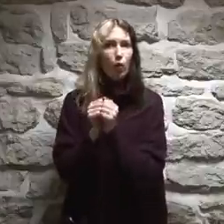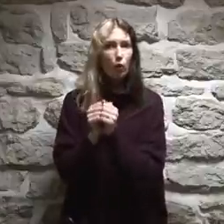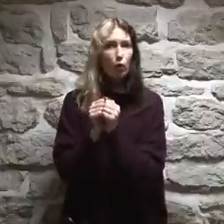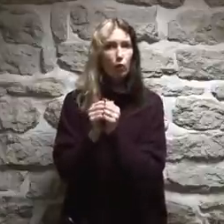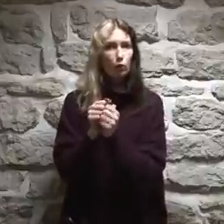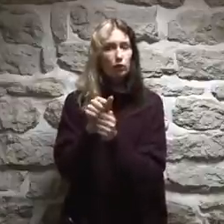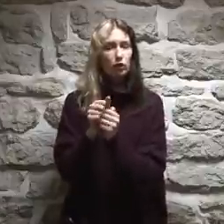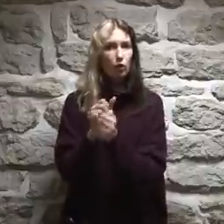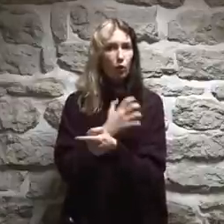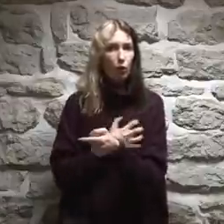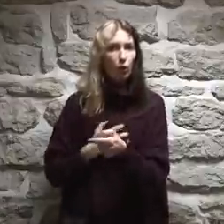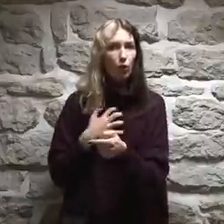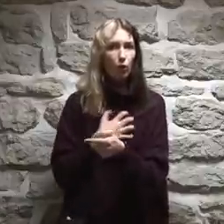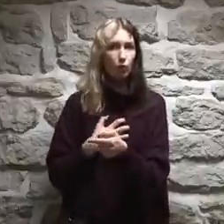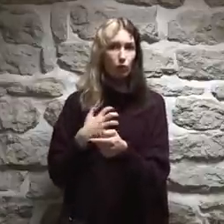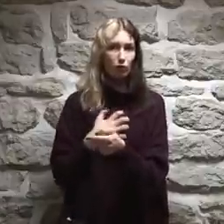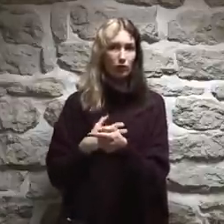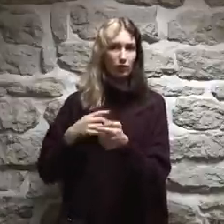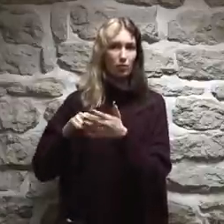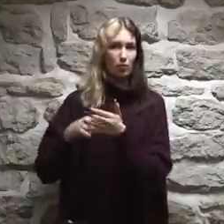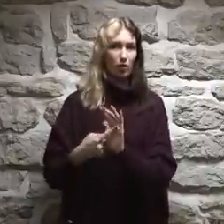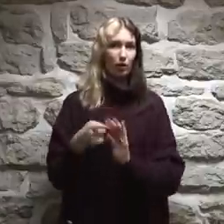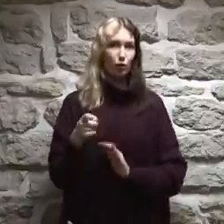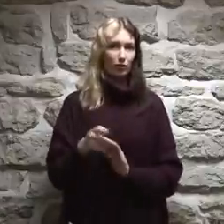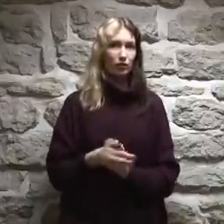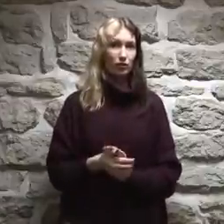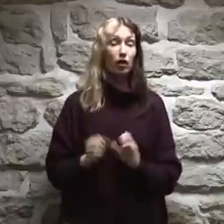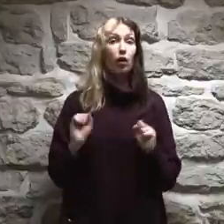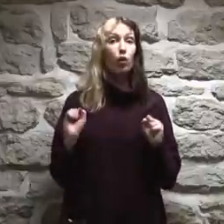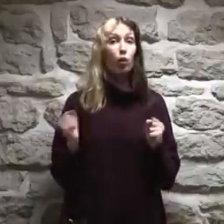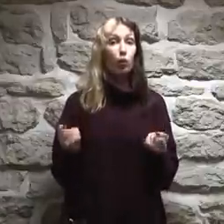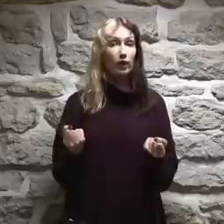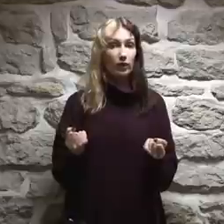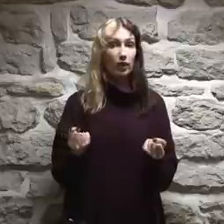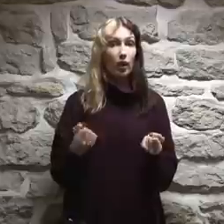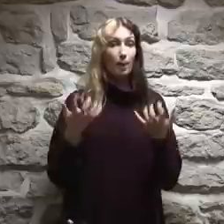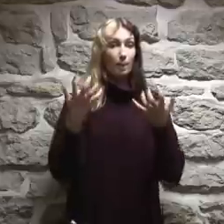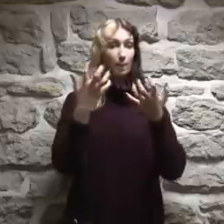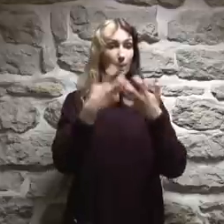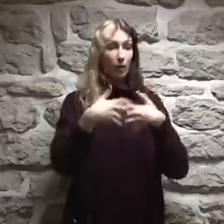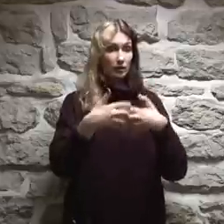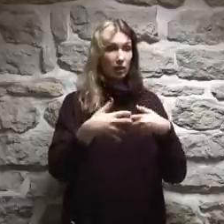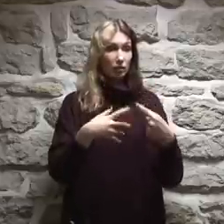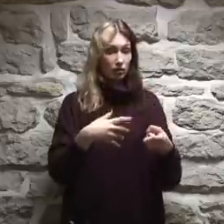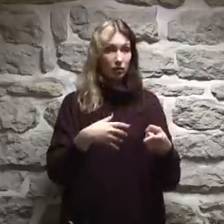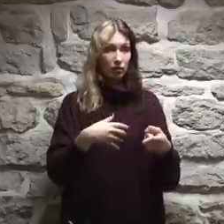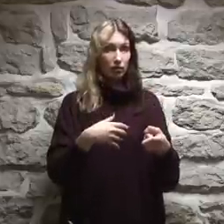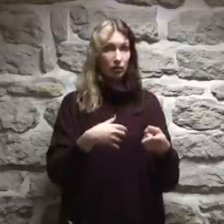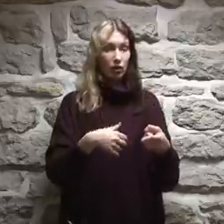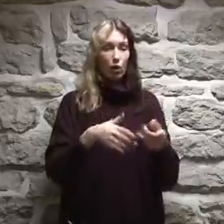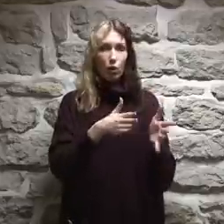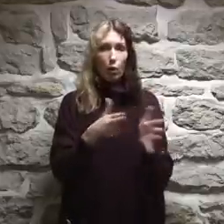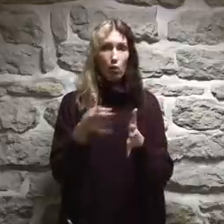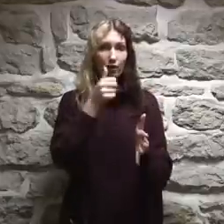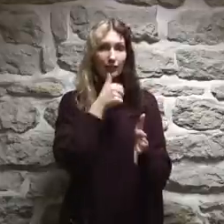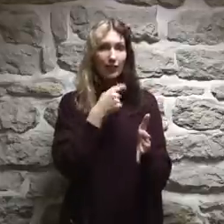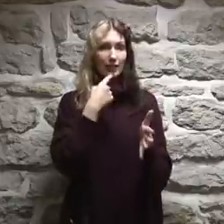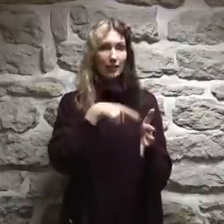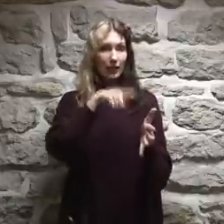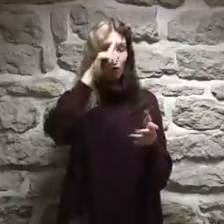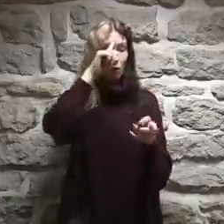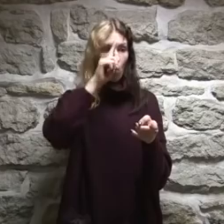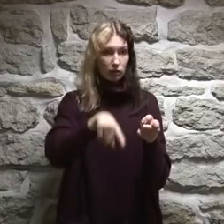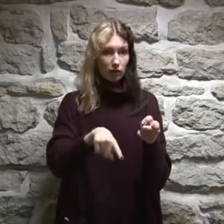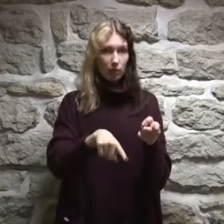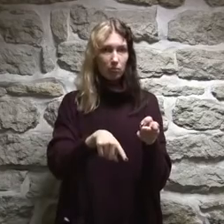võtme tähtsusega tegureid üldse, et kui me saame masinad rääkima korralikus eesti keeles, siis me